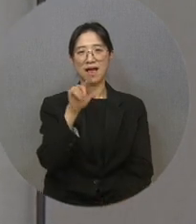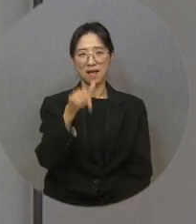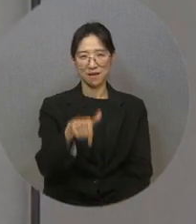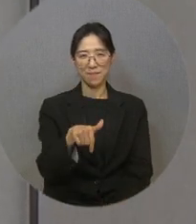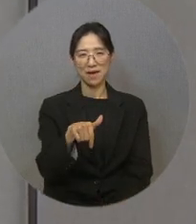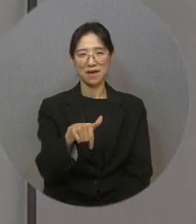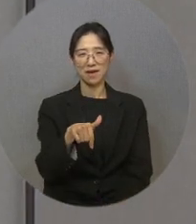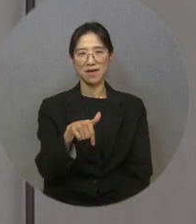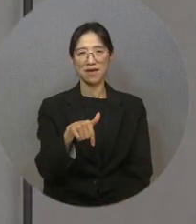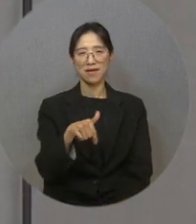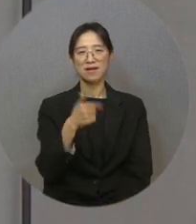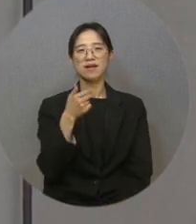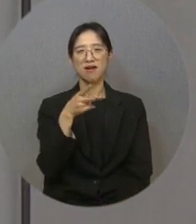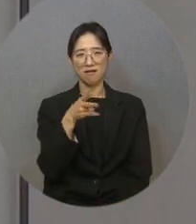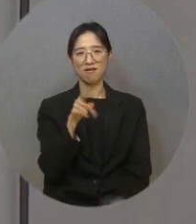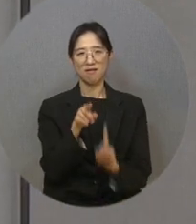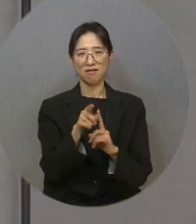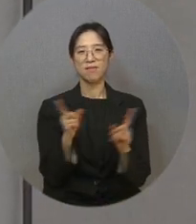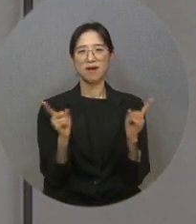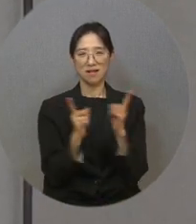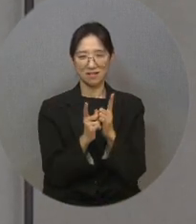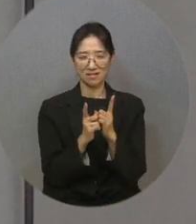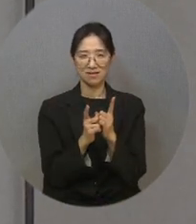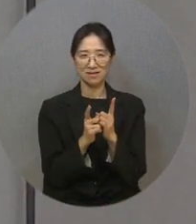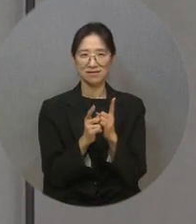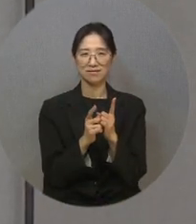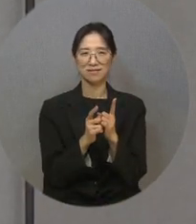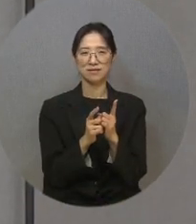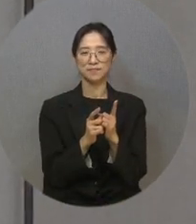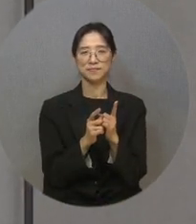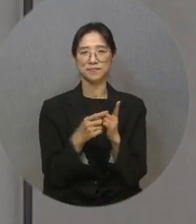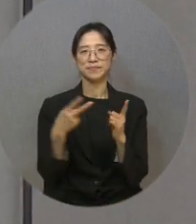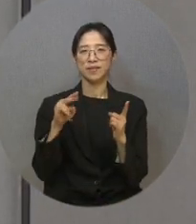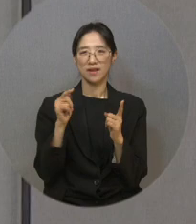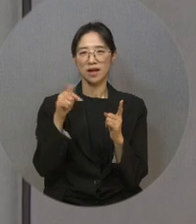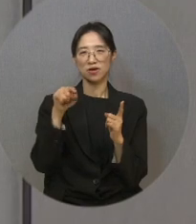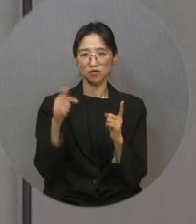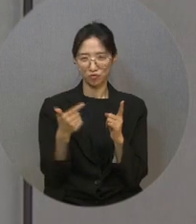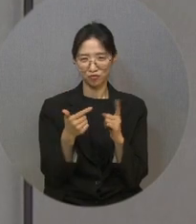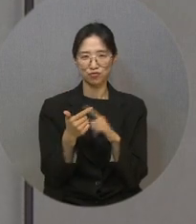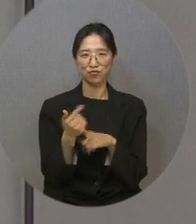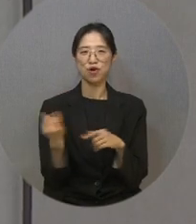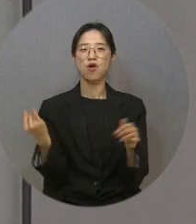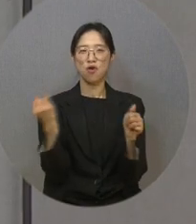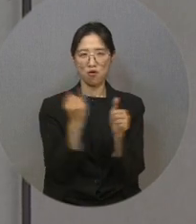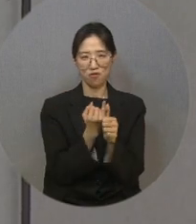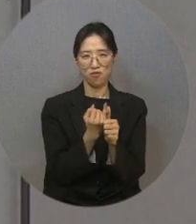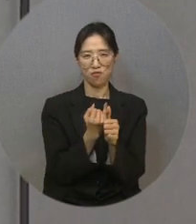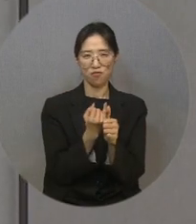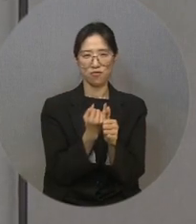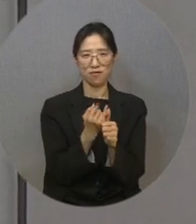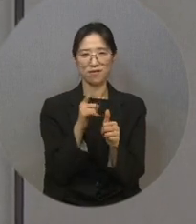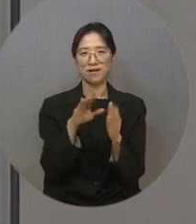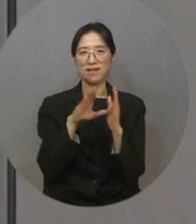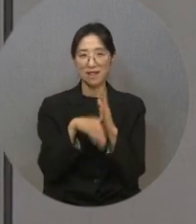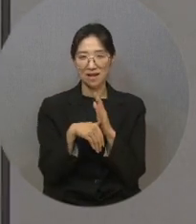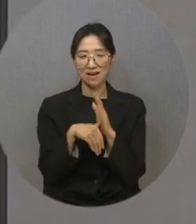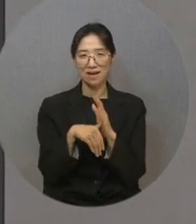비서갑 하백녀를 만나서 그 단군이 이제 결혼을 하게 되고